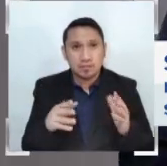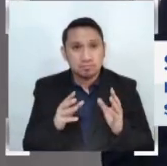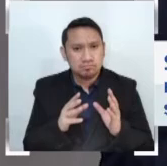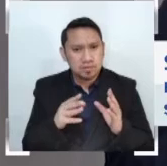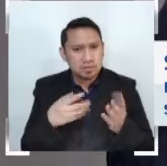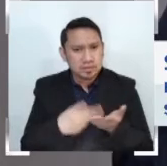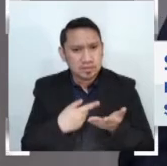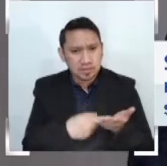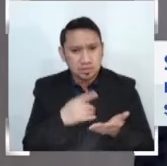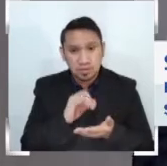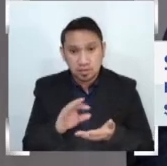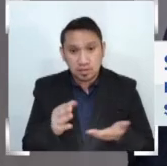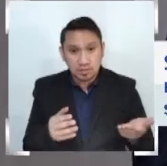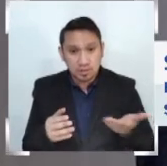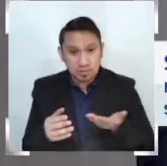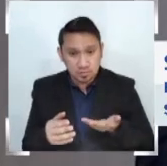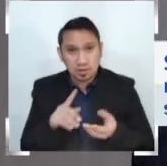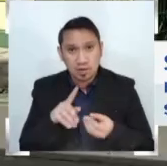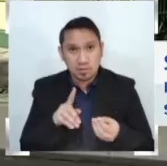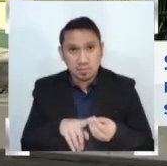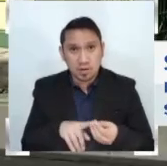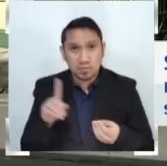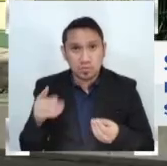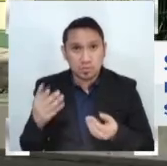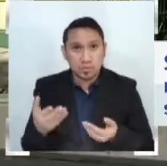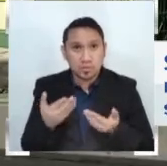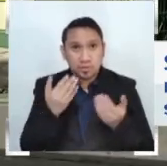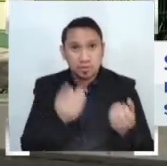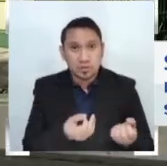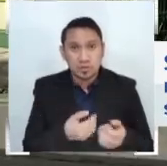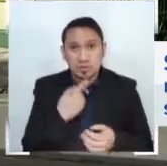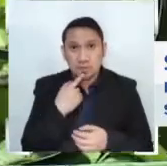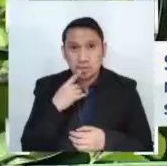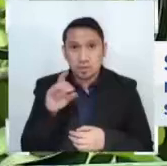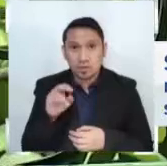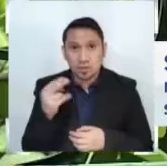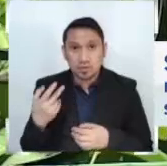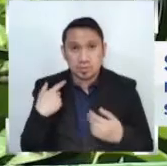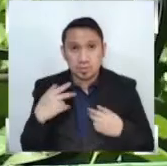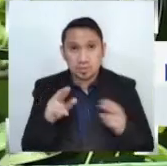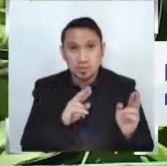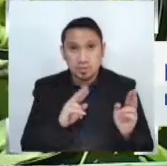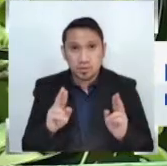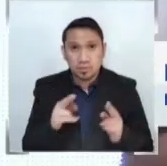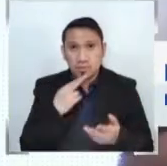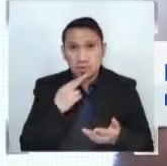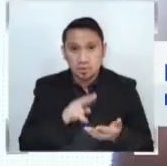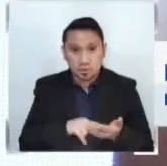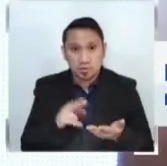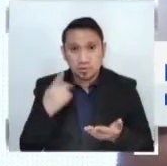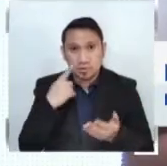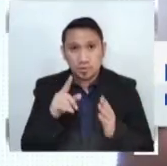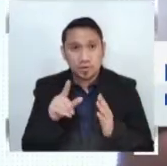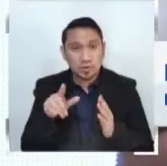ni-refer na sa kanyang komite ang resolusyon ni Ontiveros. Sagot ng DOH, maghahanda sila ng audit report para sa mga mambabatas pero